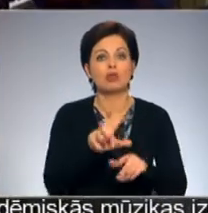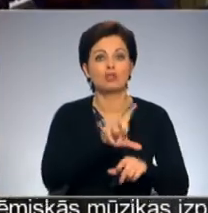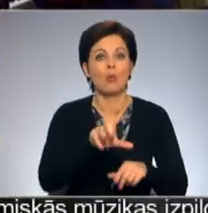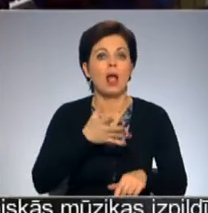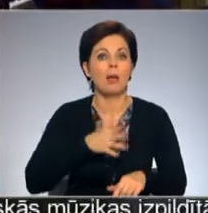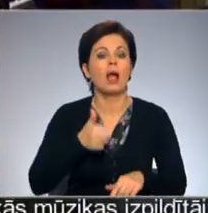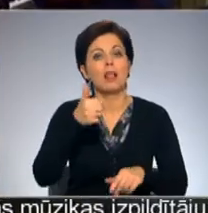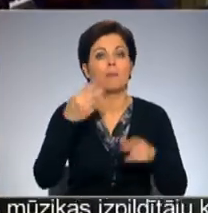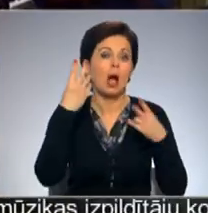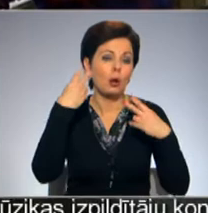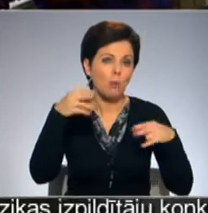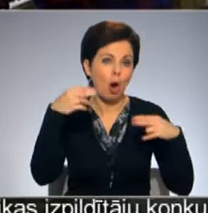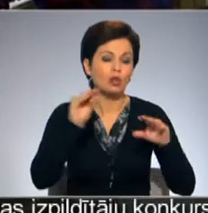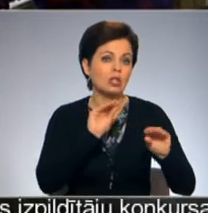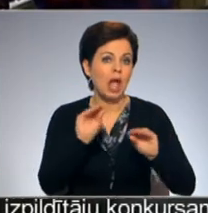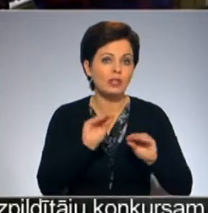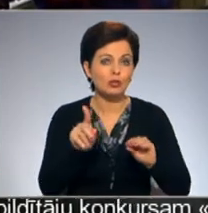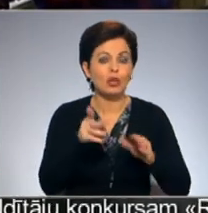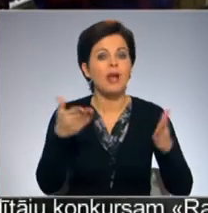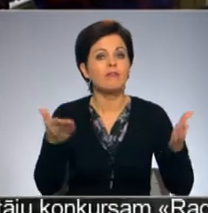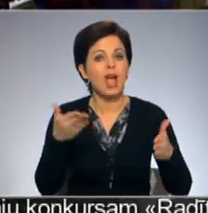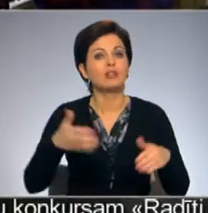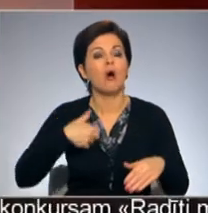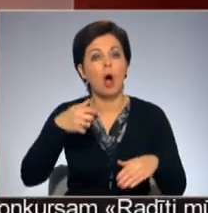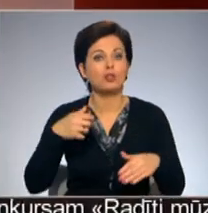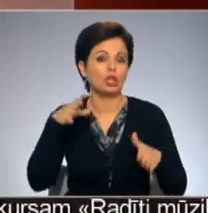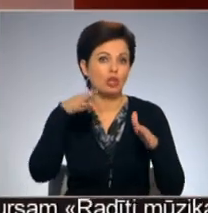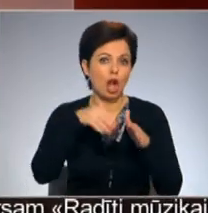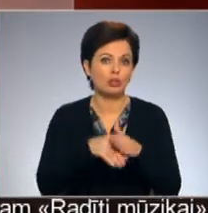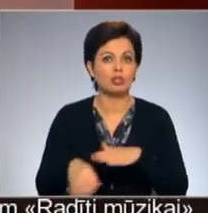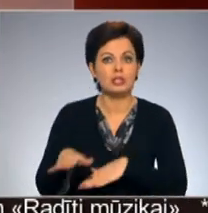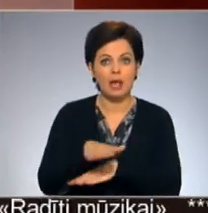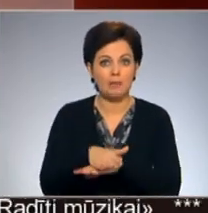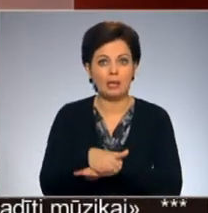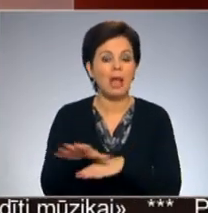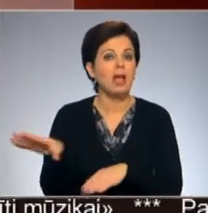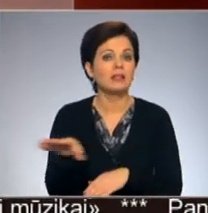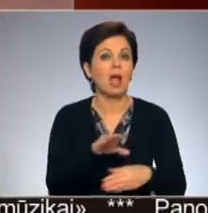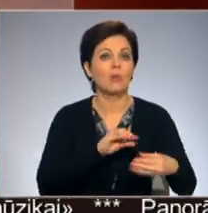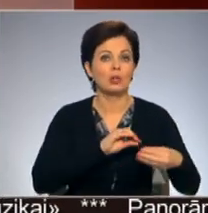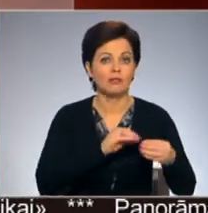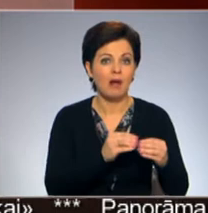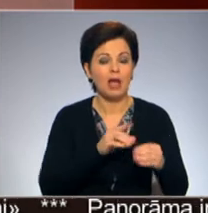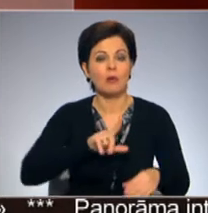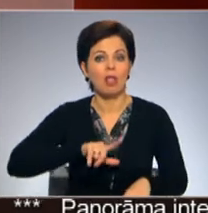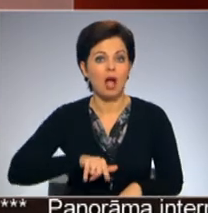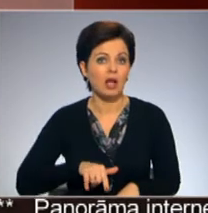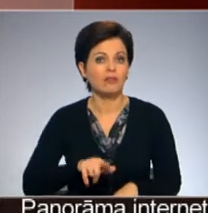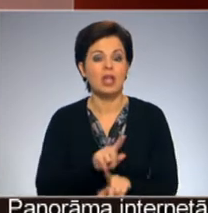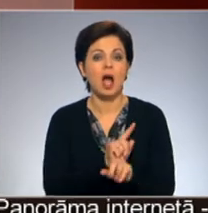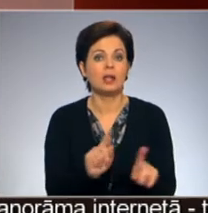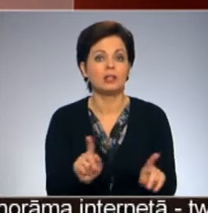to modernizētu, un līdz ar to arī veicinātu audzēkņu iekļaušanos sabiedrībā. Ņemot vērā, ka Latvijā